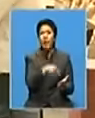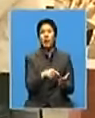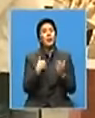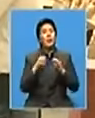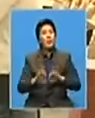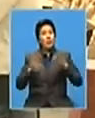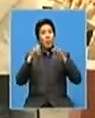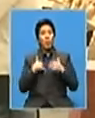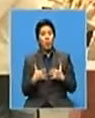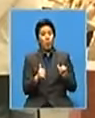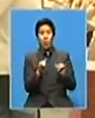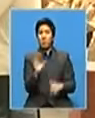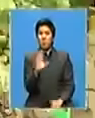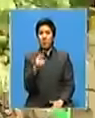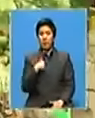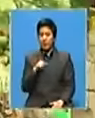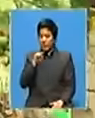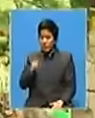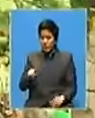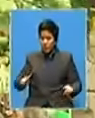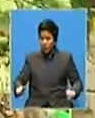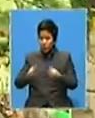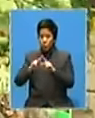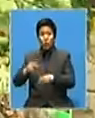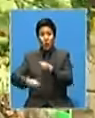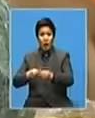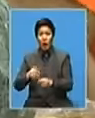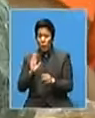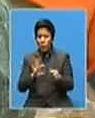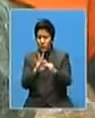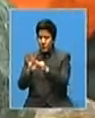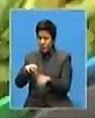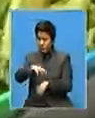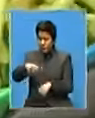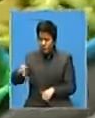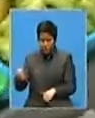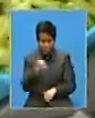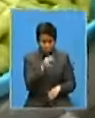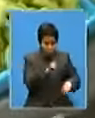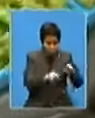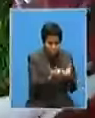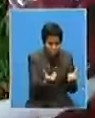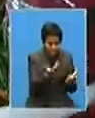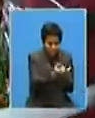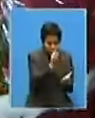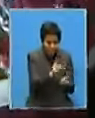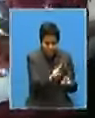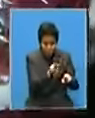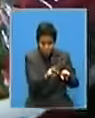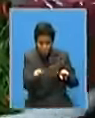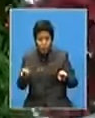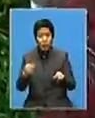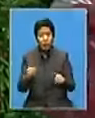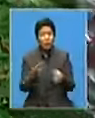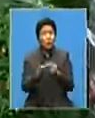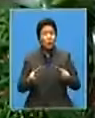จในเรื่องนี้นะครับก็ได้สั่งการให้กระทรวงพาณิชย์และก็หน่วยงานที่เกี่ยวข้องไปควบคุมเข้มงวดนะครับรวมทั้งกระทรวงมหาดไทยด้วยนะครับ